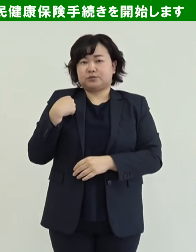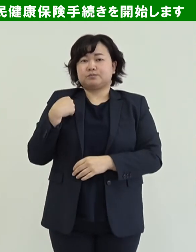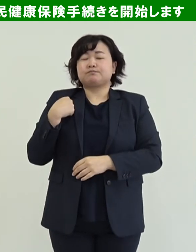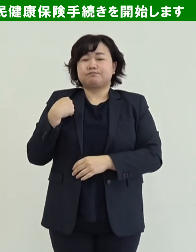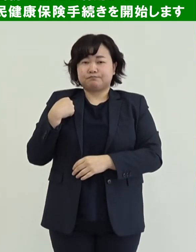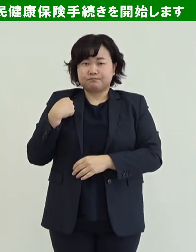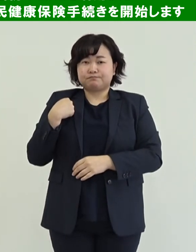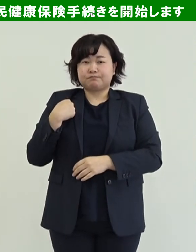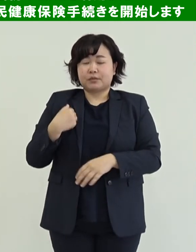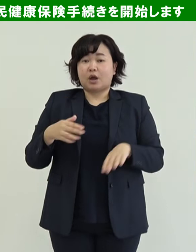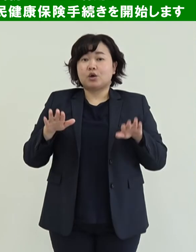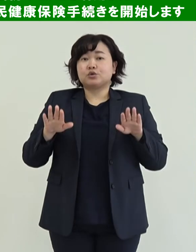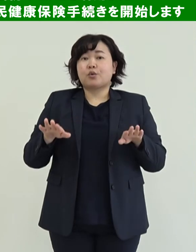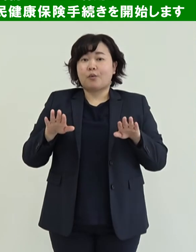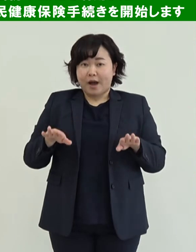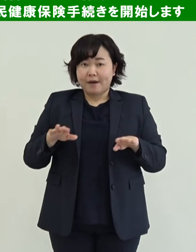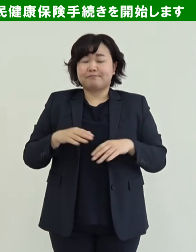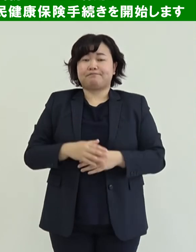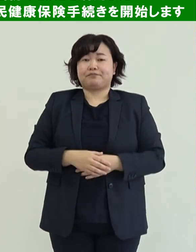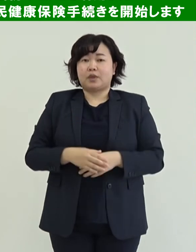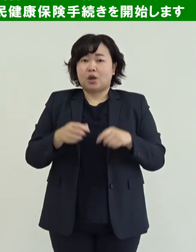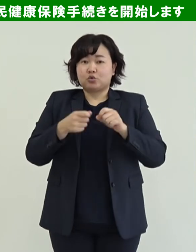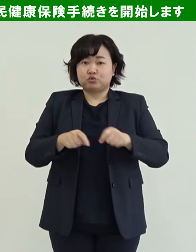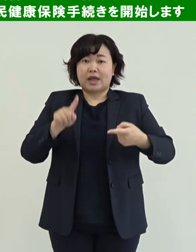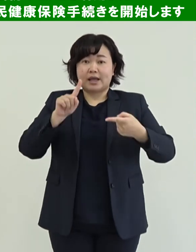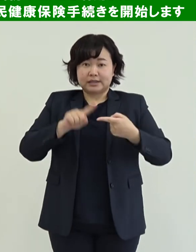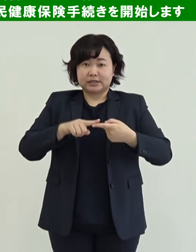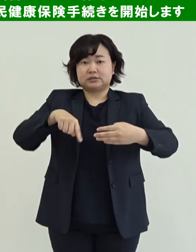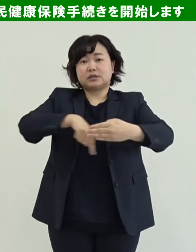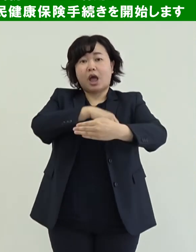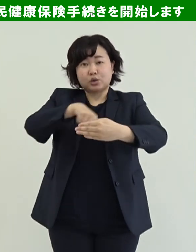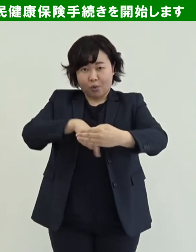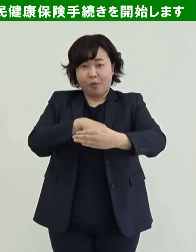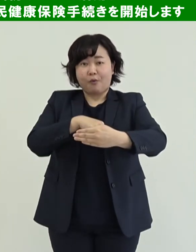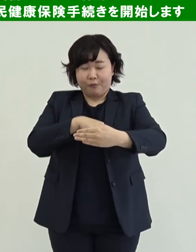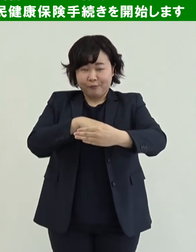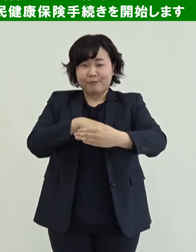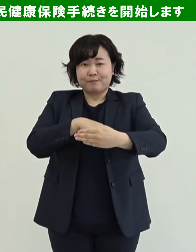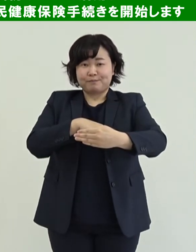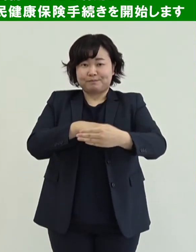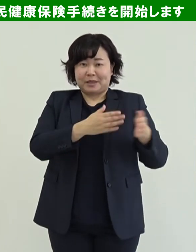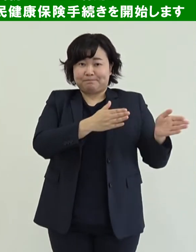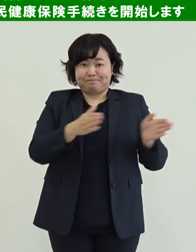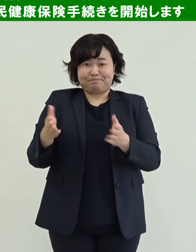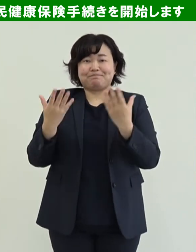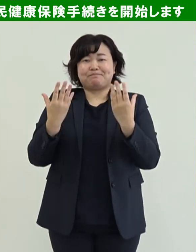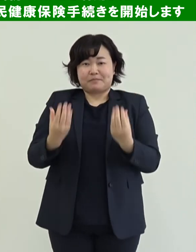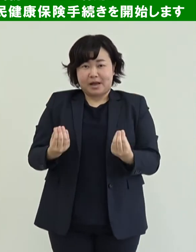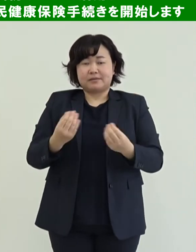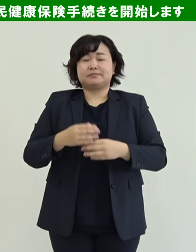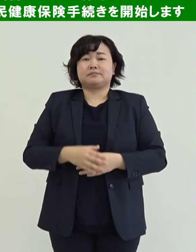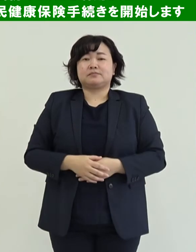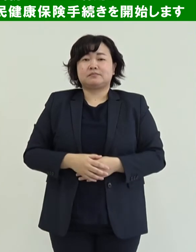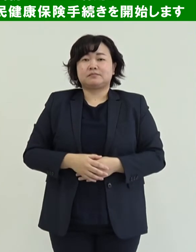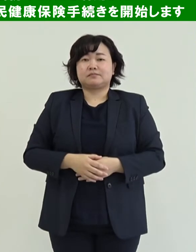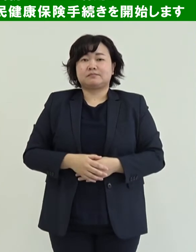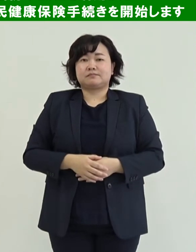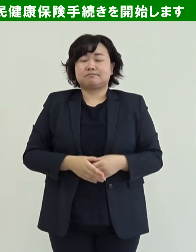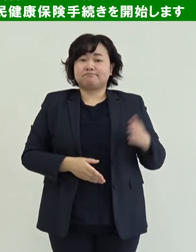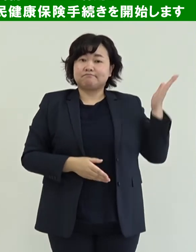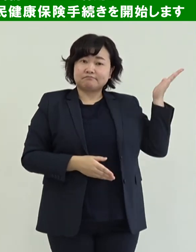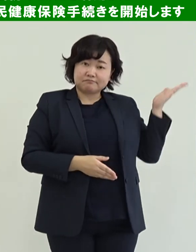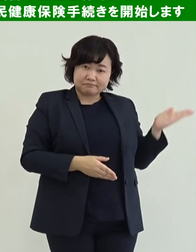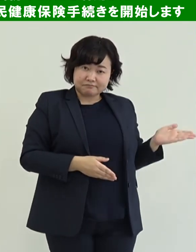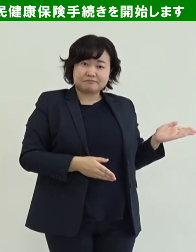でございます影響はですねあの舞台的にでもですねこの用意をさせていただきましたあの